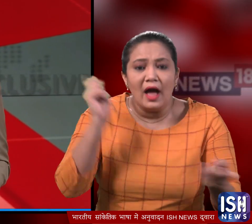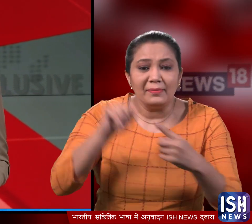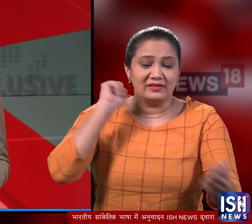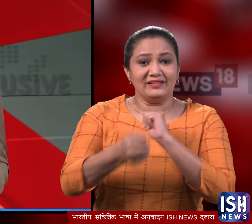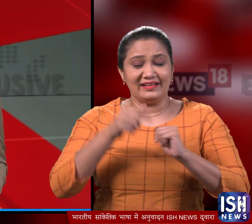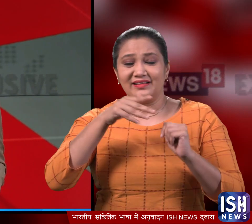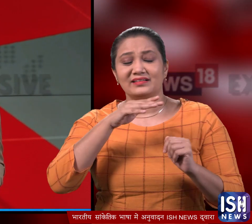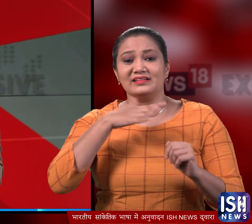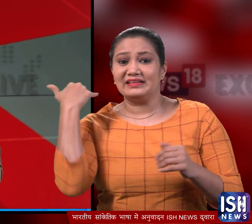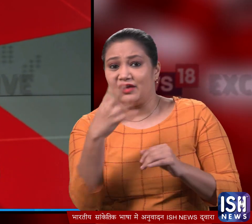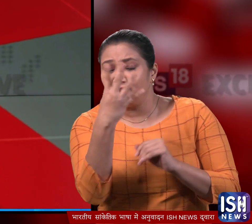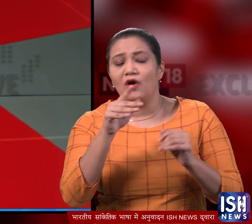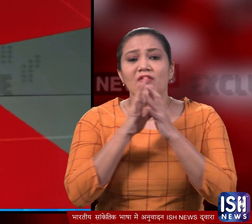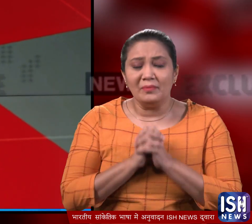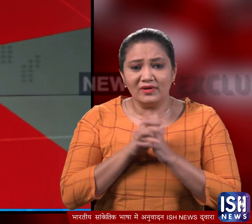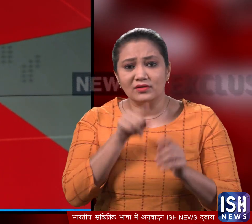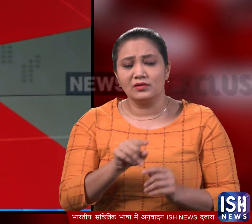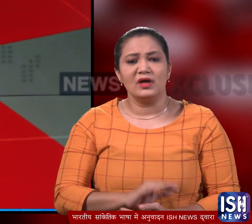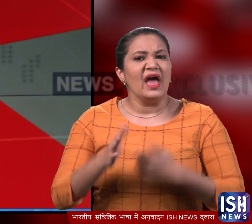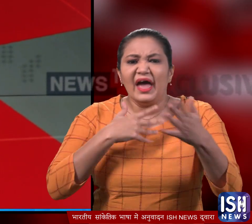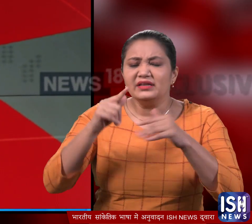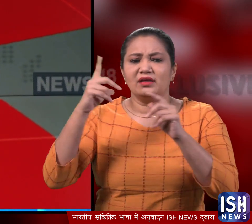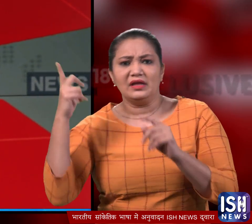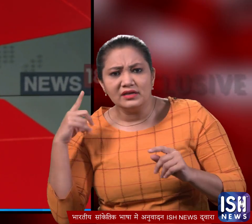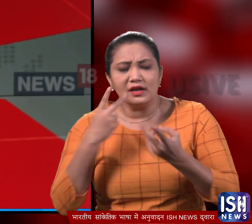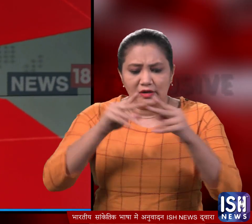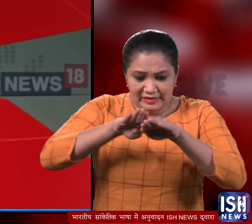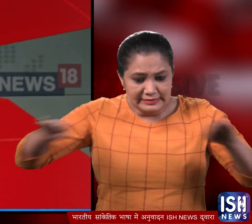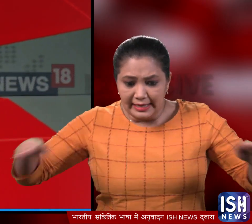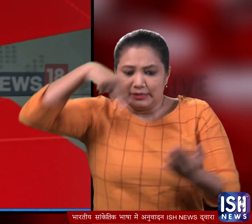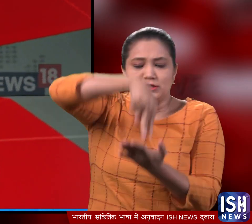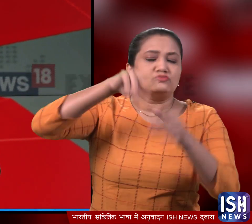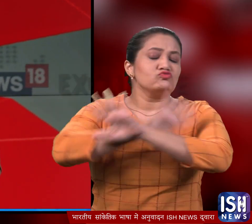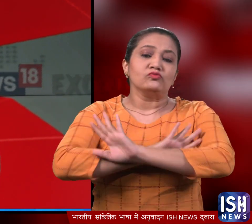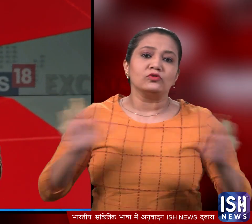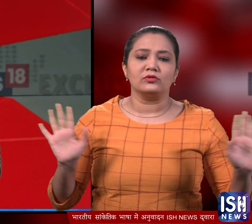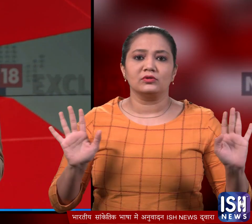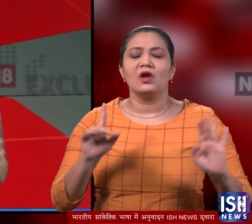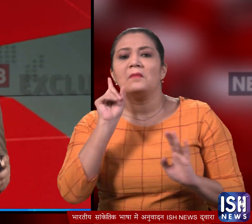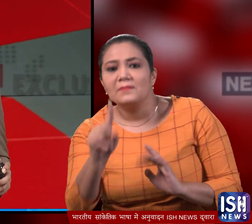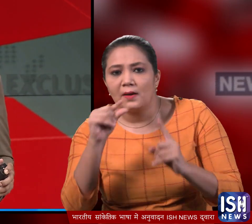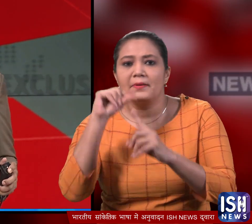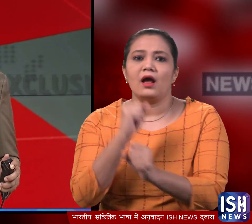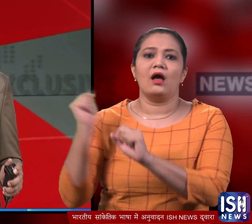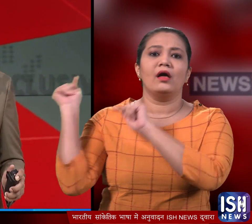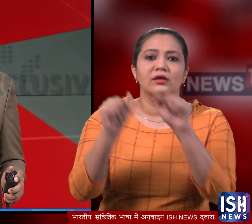घटना में मारे गए 4 किसानों के अंतिम अरदास में किसी भी नेता को स्टेज पर नहीं जाने दिया। फिर भी वहां